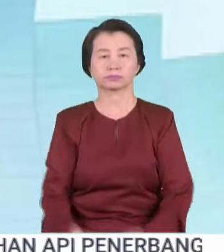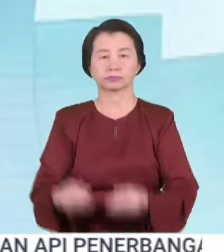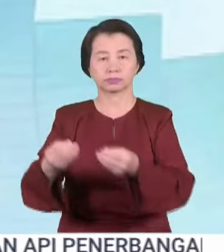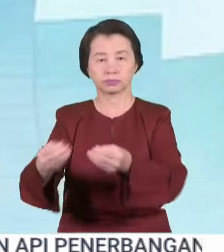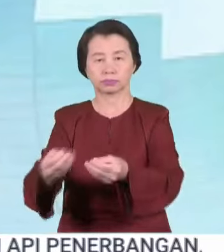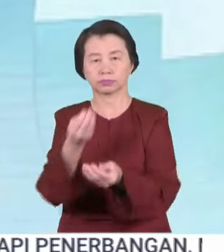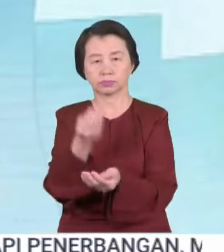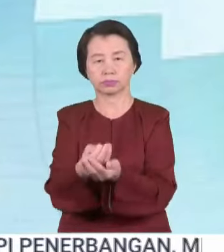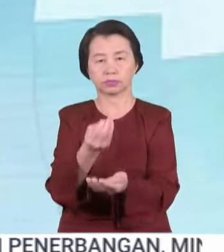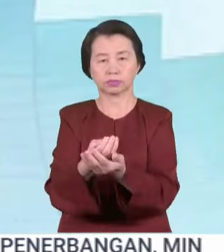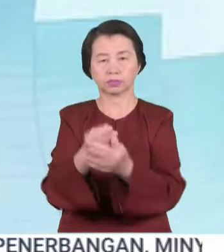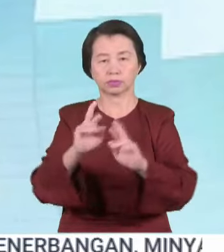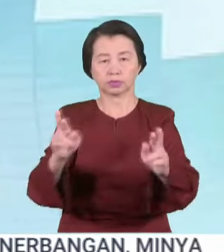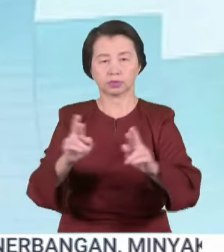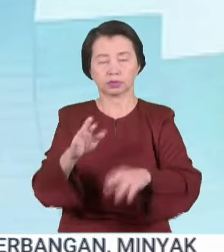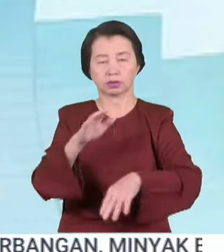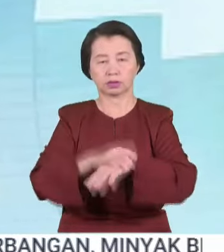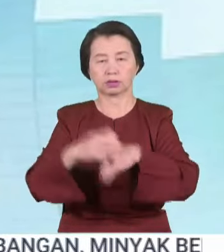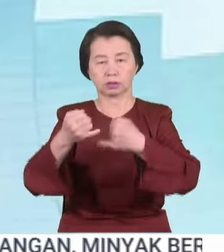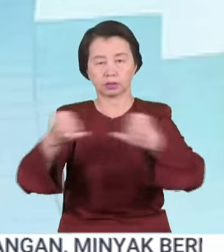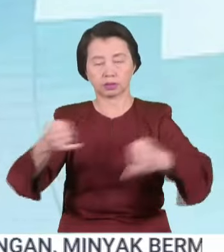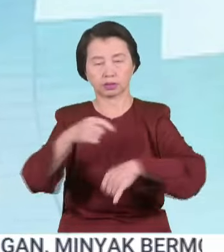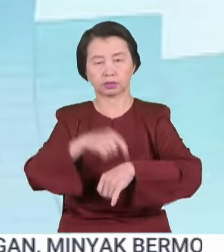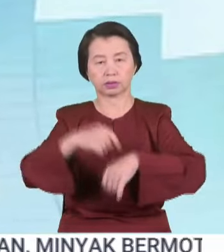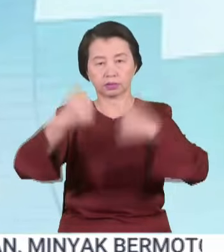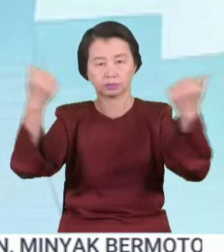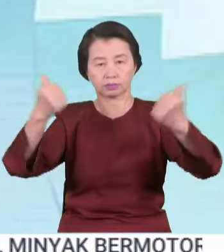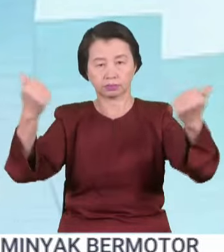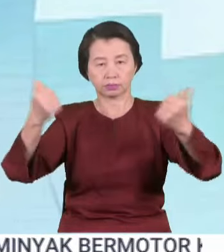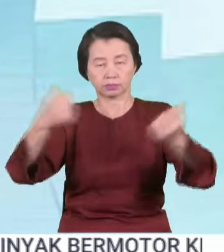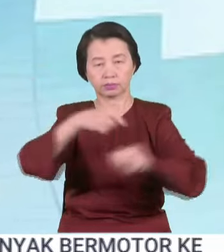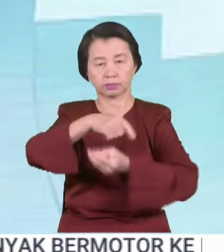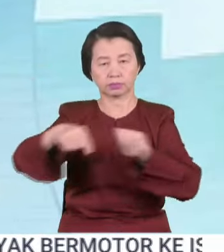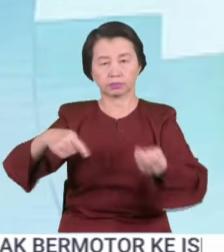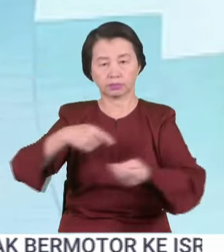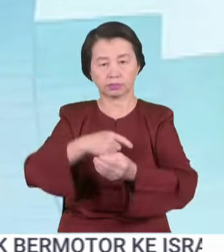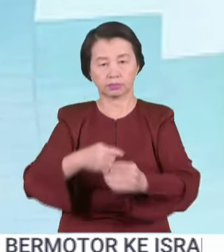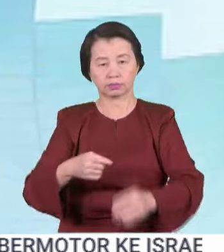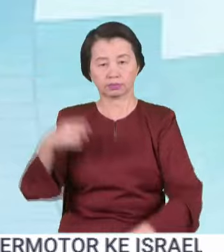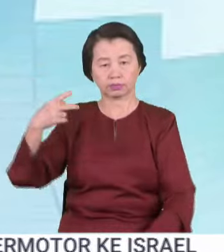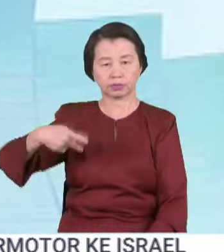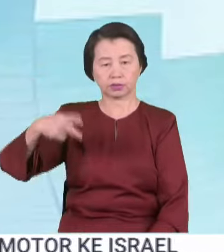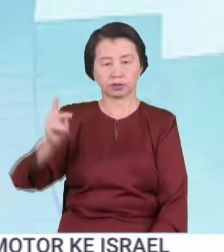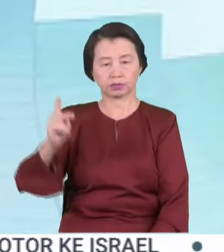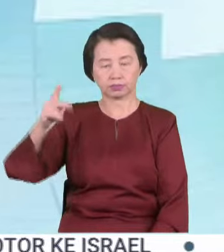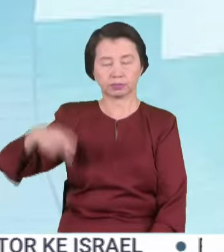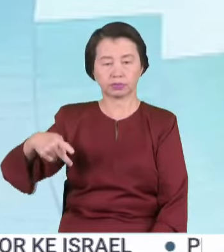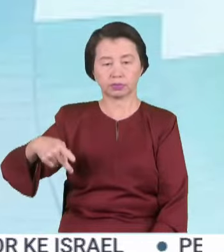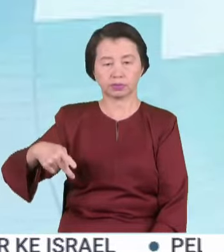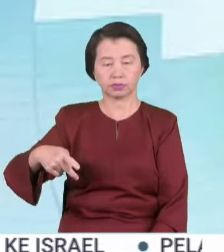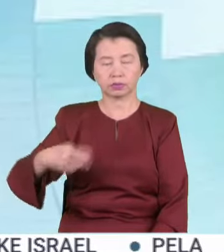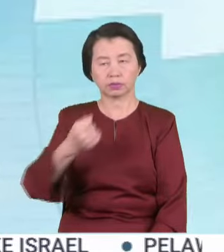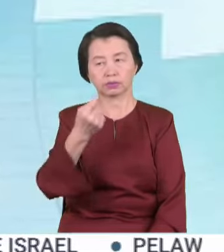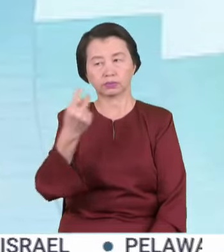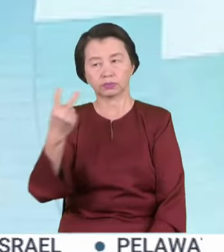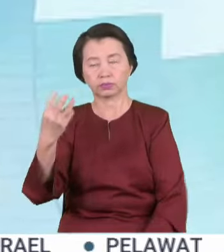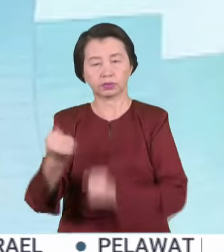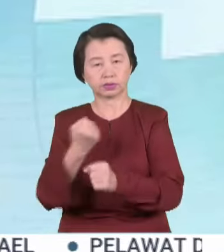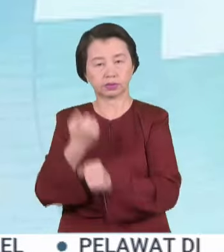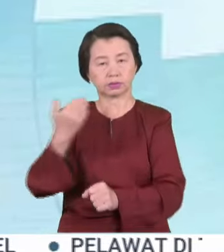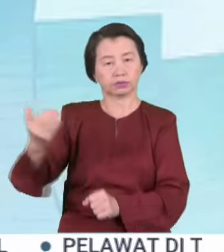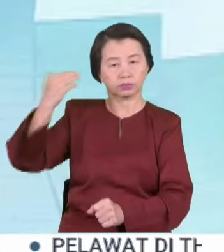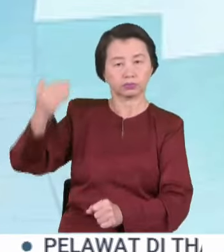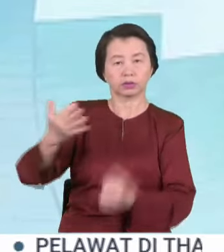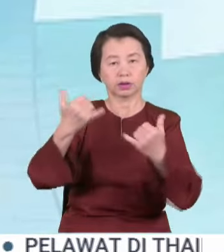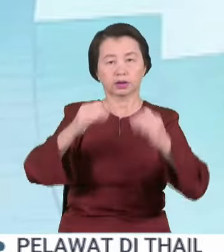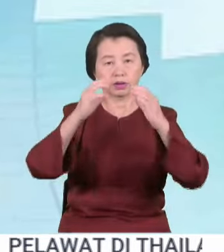Pemberian duit raya secara dalam talian bermula ketika Syawal disambut dalam suasana Perintah Kawalan Pergerakan PKP beberapa tahun lalu.